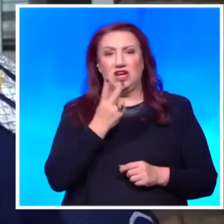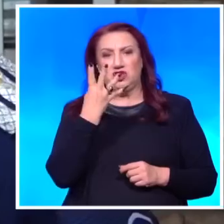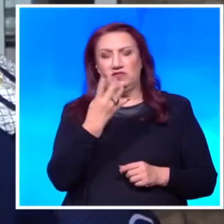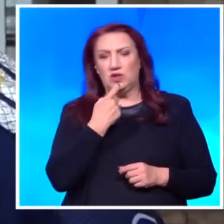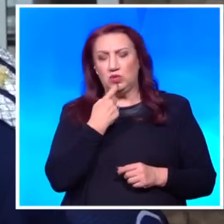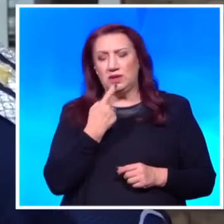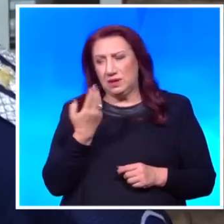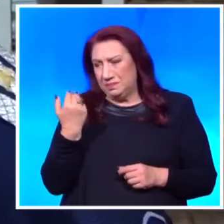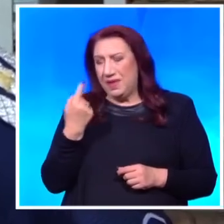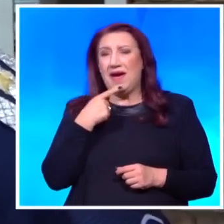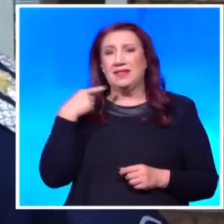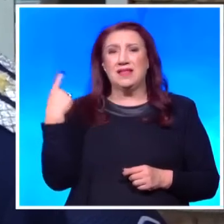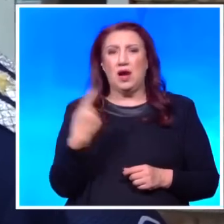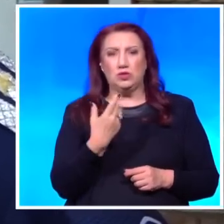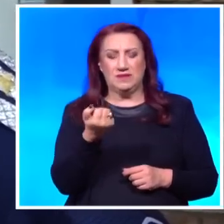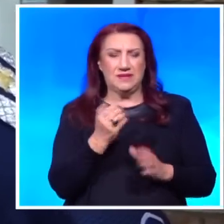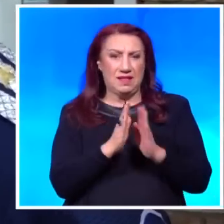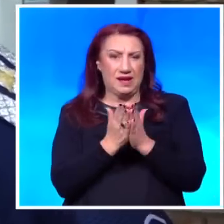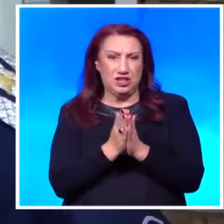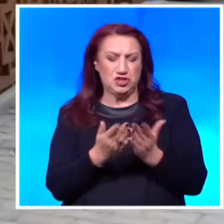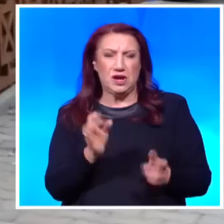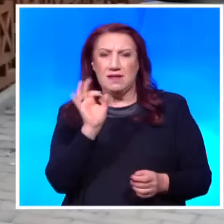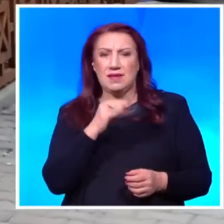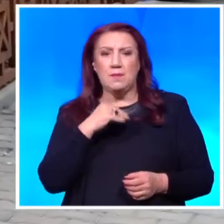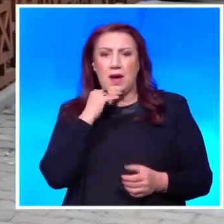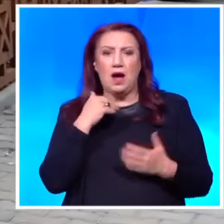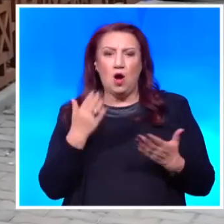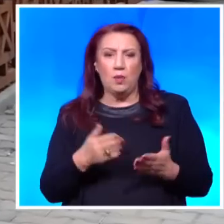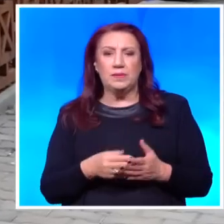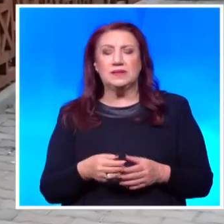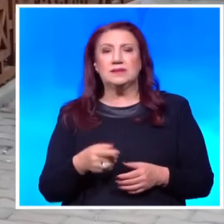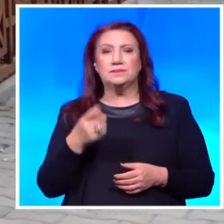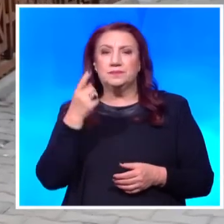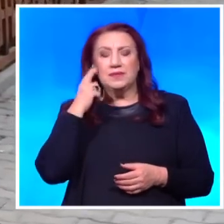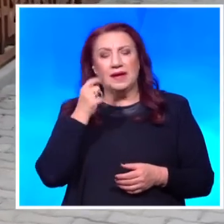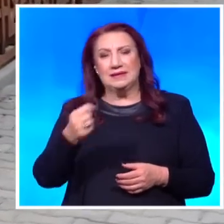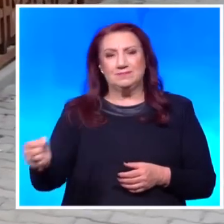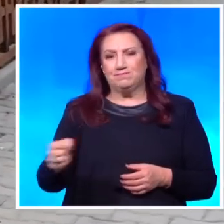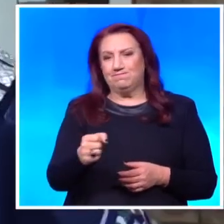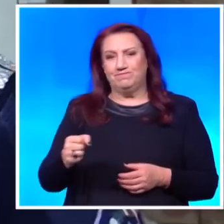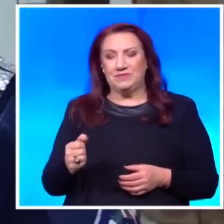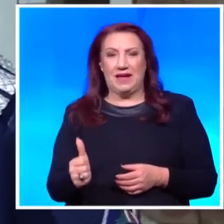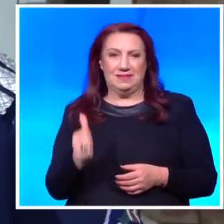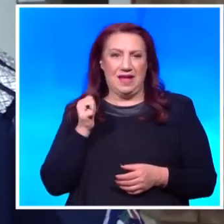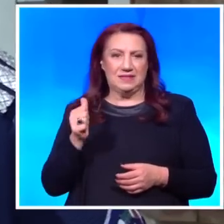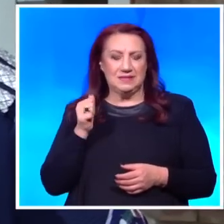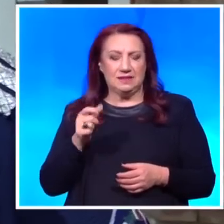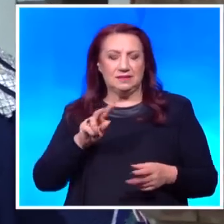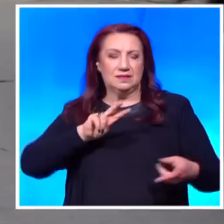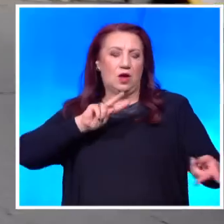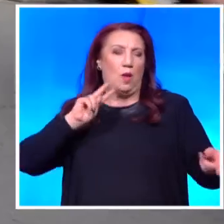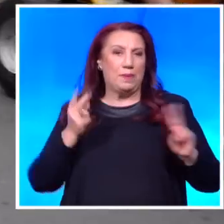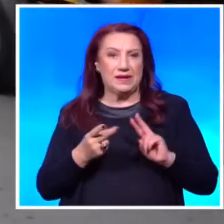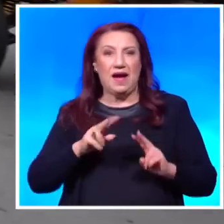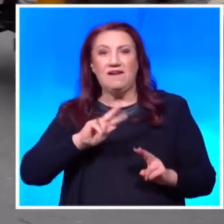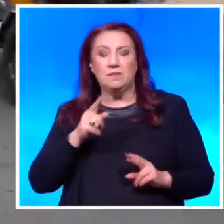стаж, без опит, дал е момчето назад, объркал е всъщност пирачката с гъста, което е довело